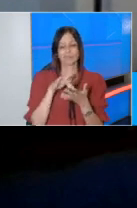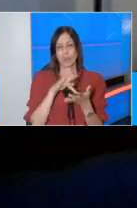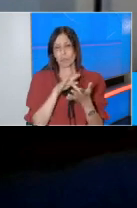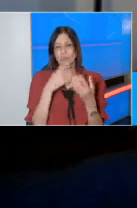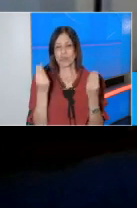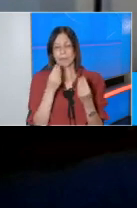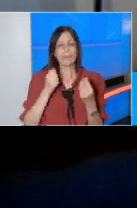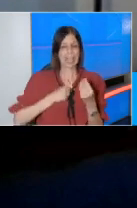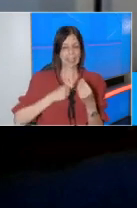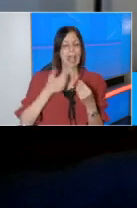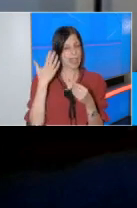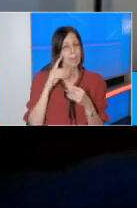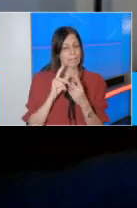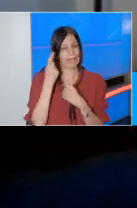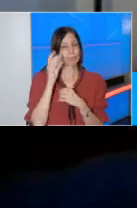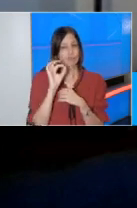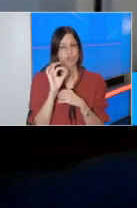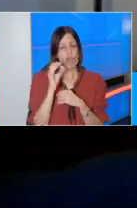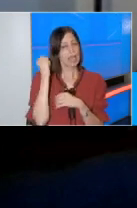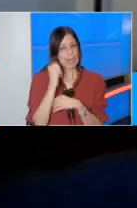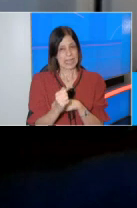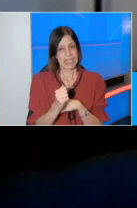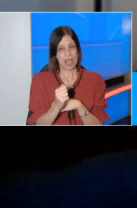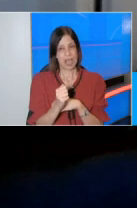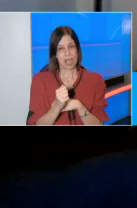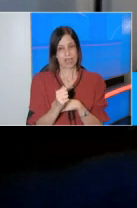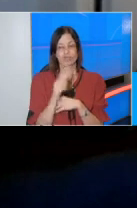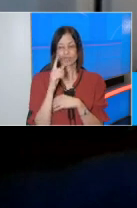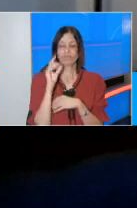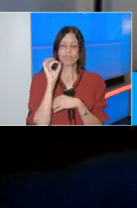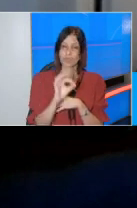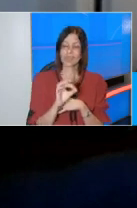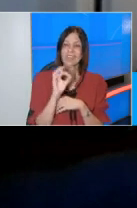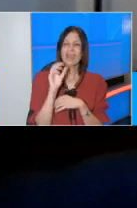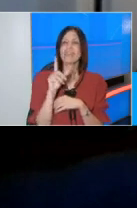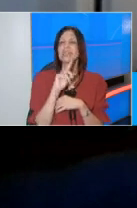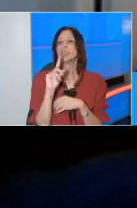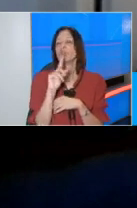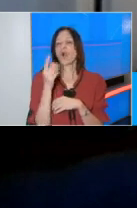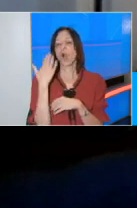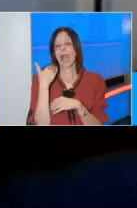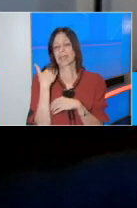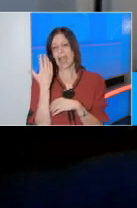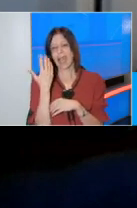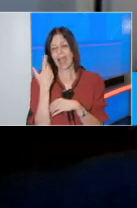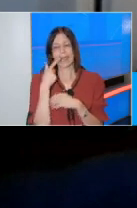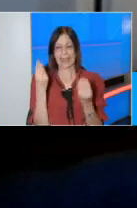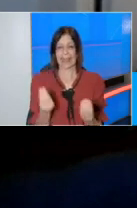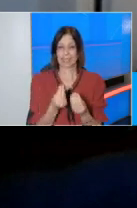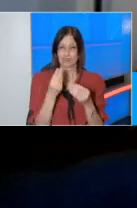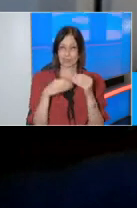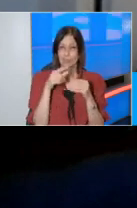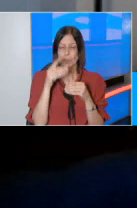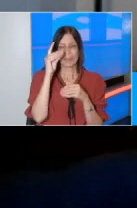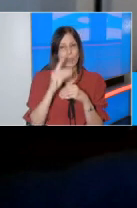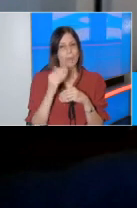מסוים בקנדה, היו מקרים של רצח של מאות אנשים. אבל זה לא היה ככלי שהשתמשו בו